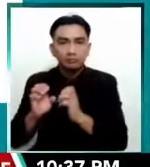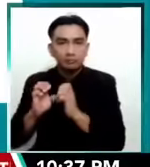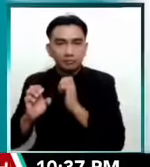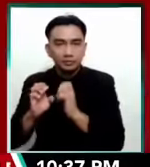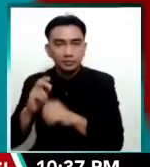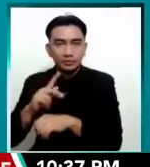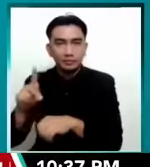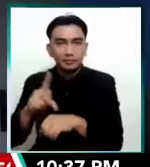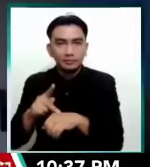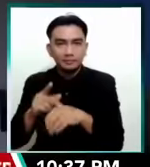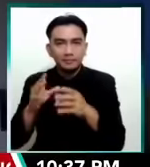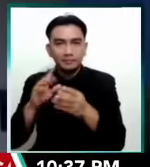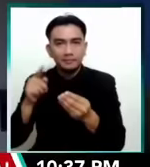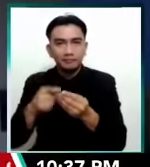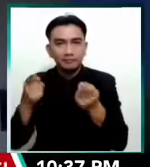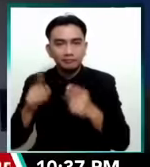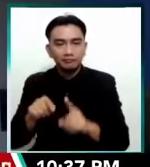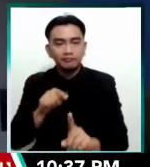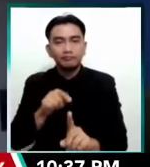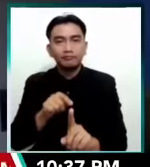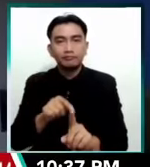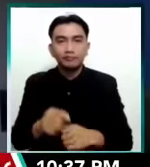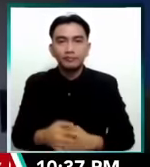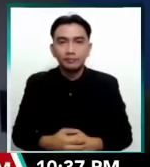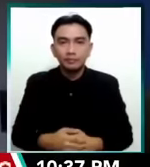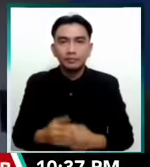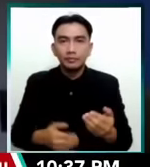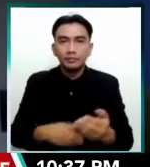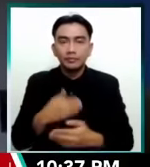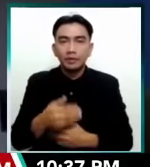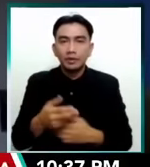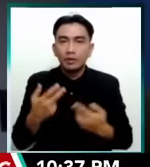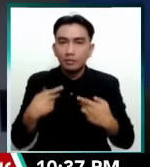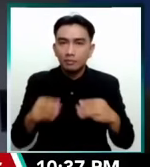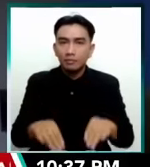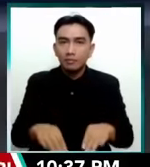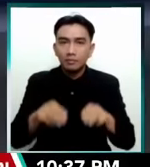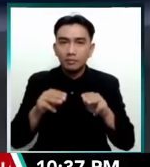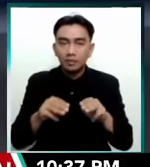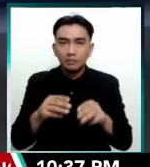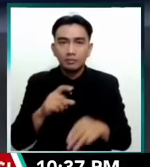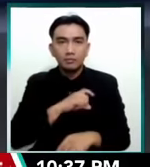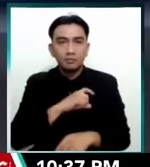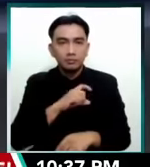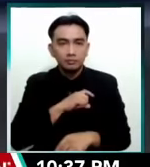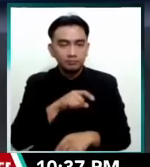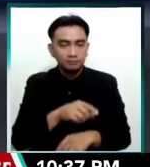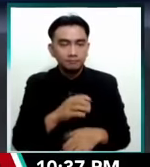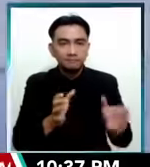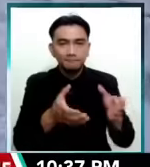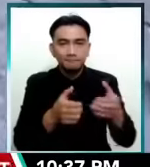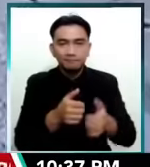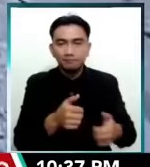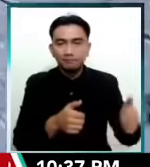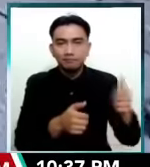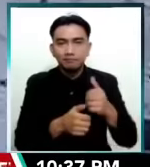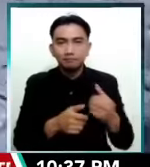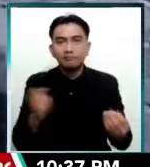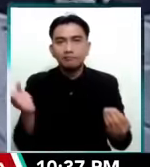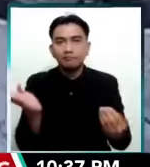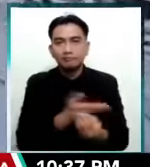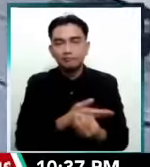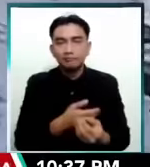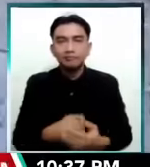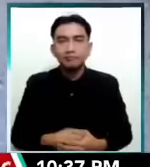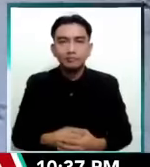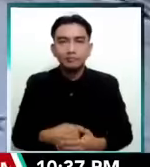Leste. Hepe ng Malabon Police at hepe ng kanilang Drug Enforcement Unit, sinibak sa pwesto. Ayon sa Northern